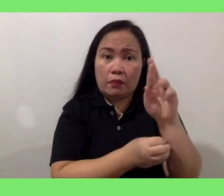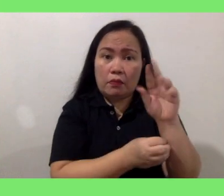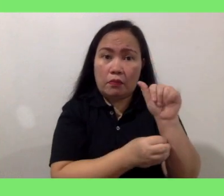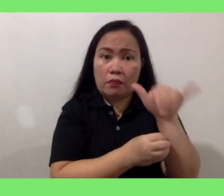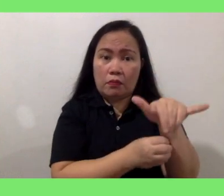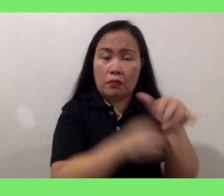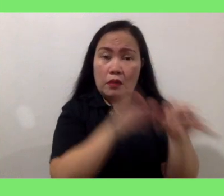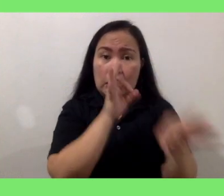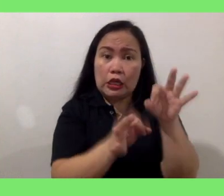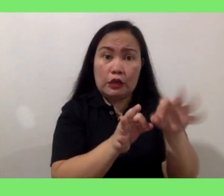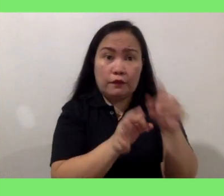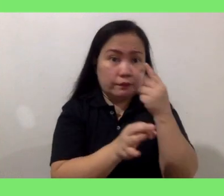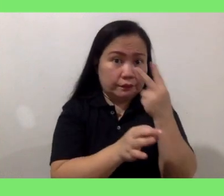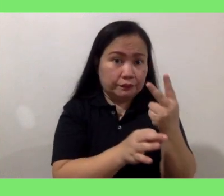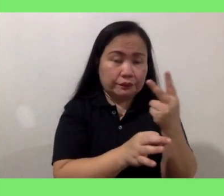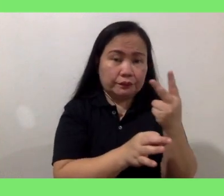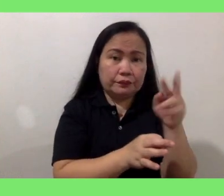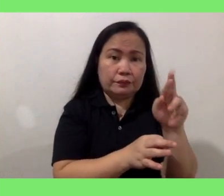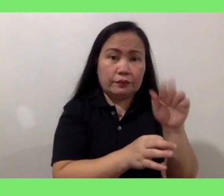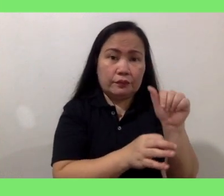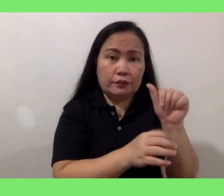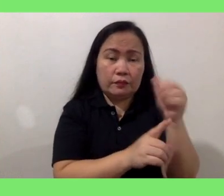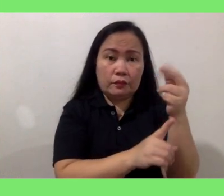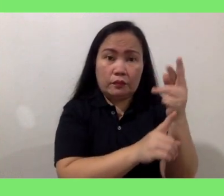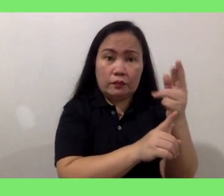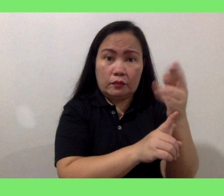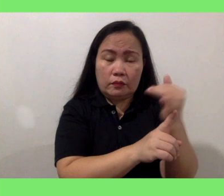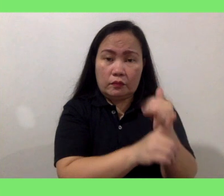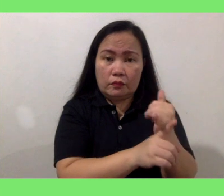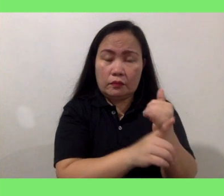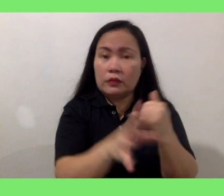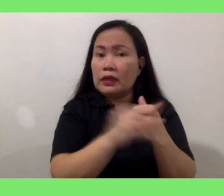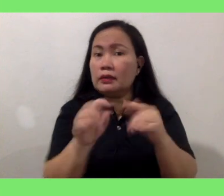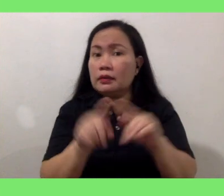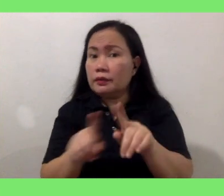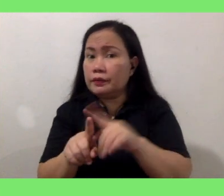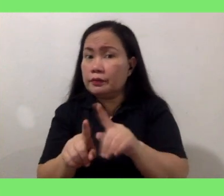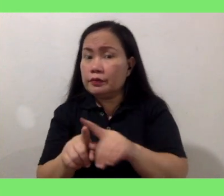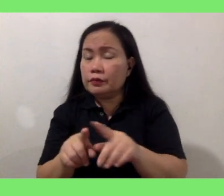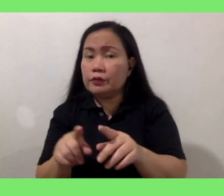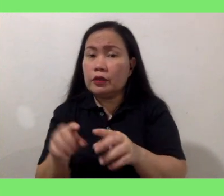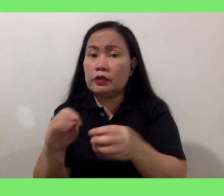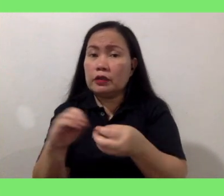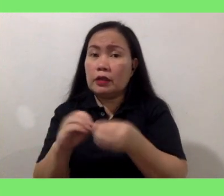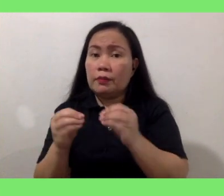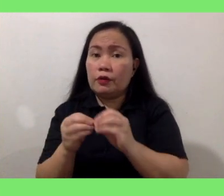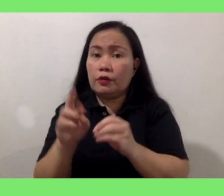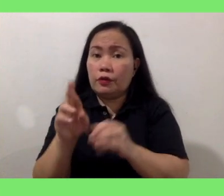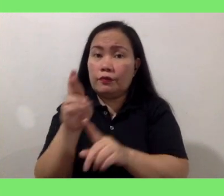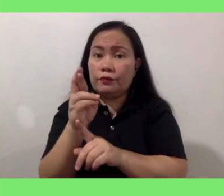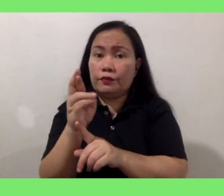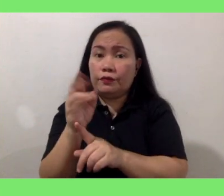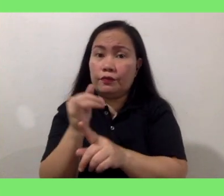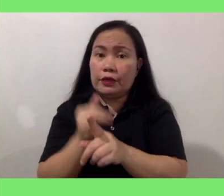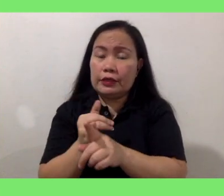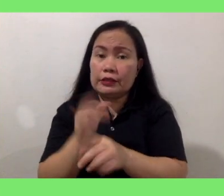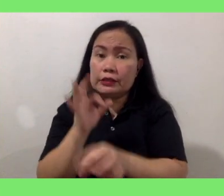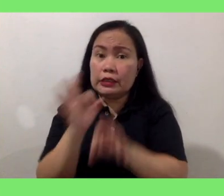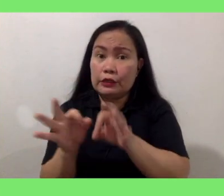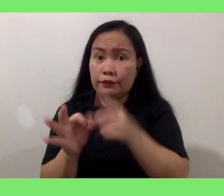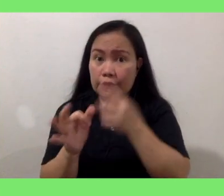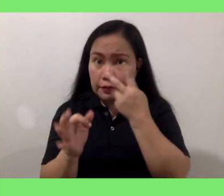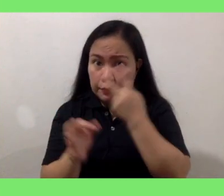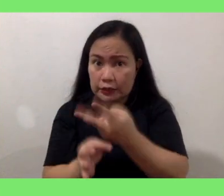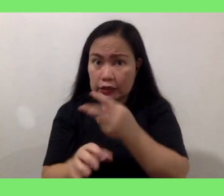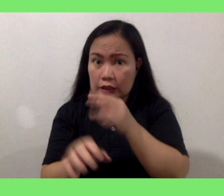rays kapag ang figure mo ay ray, at iba rin po ang pagkuha ng number of rays kapag ang